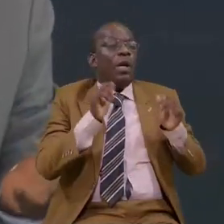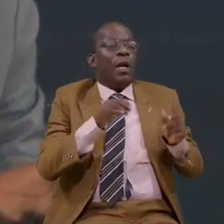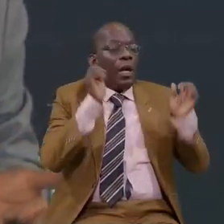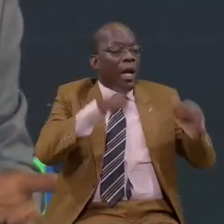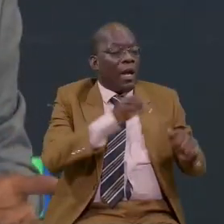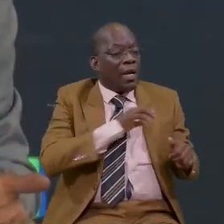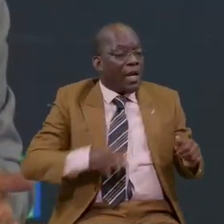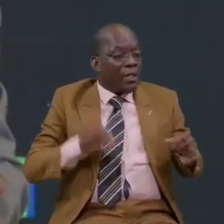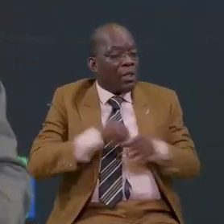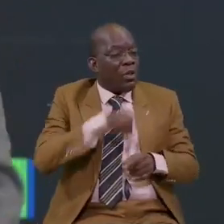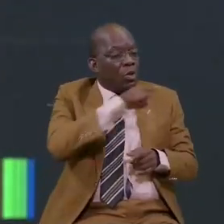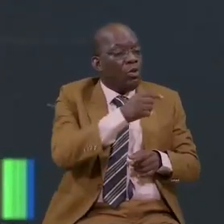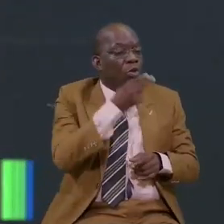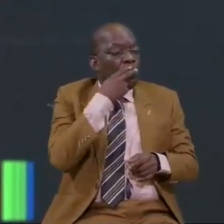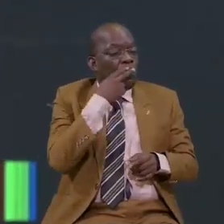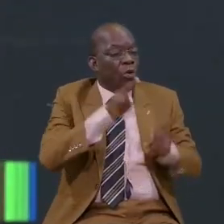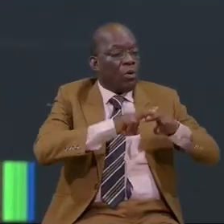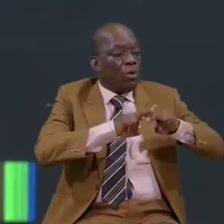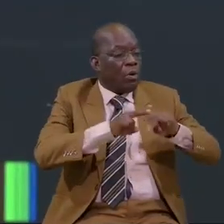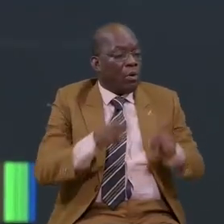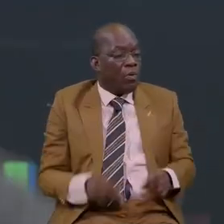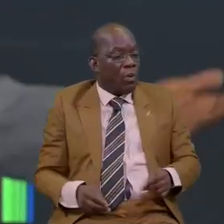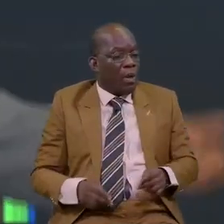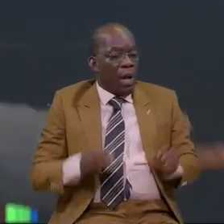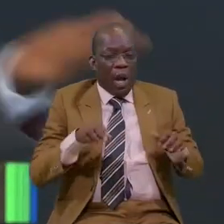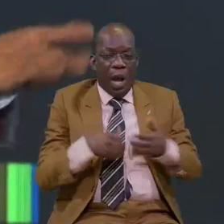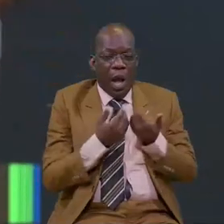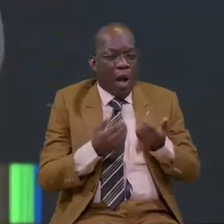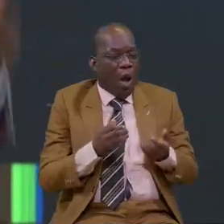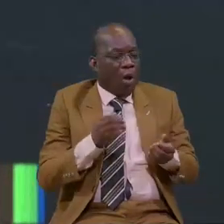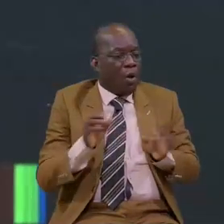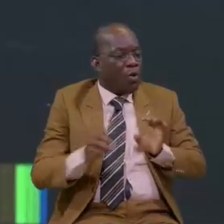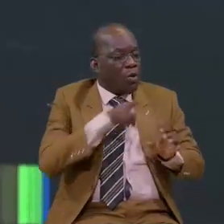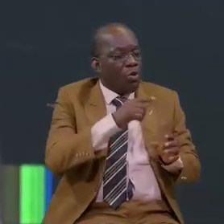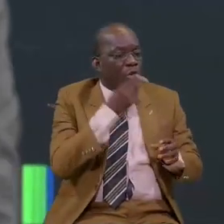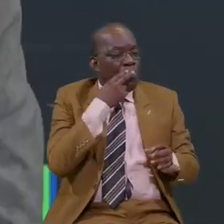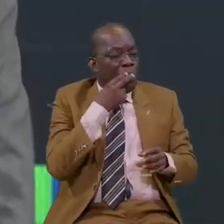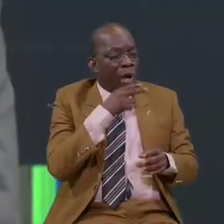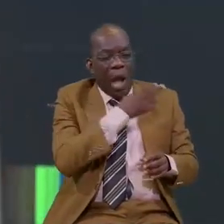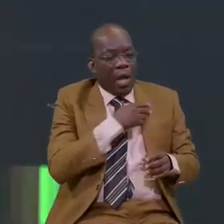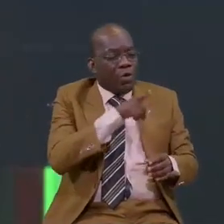moi. Donc Christ, en toi, fume marijuana.